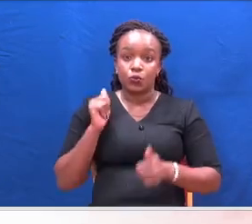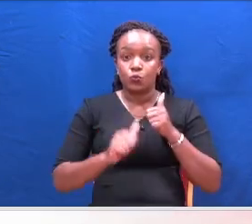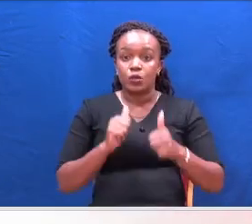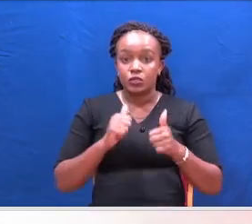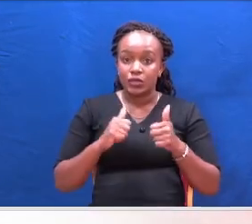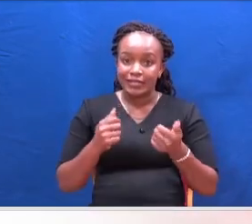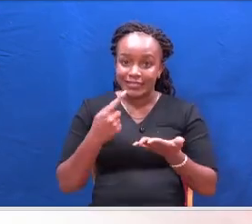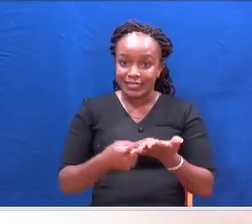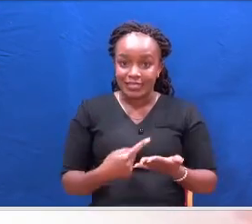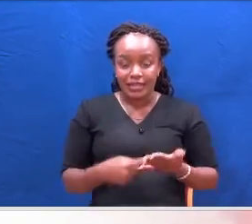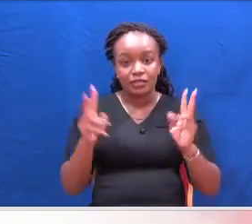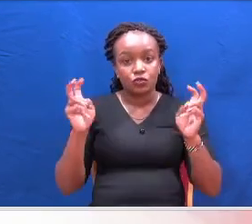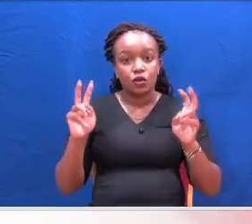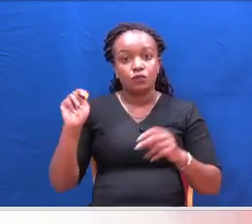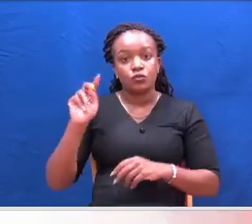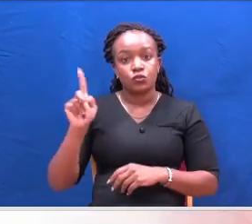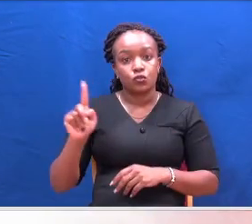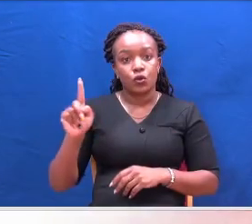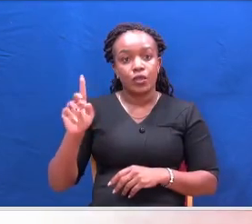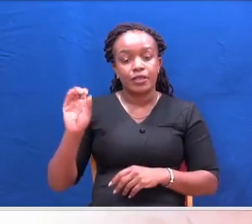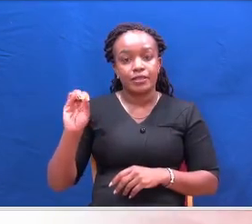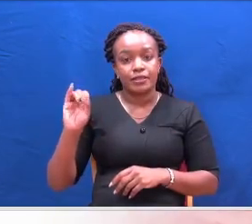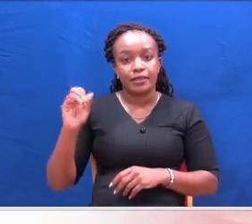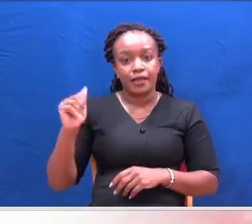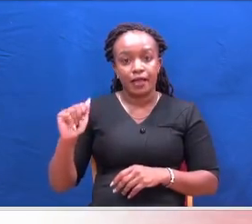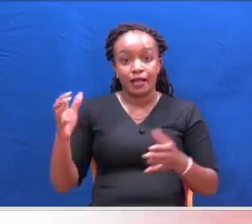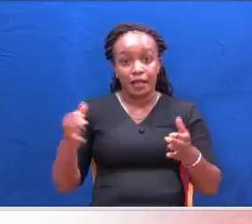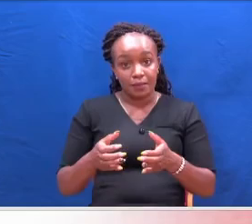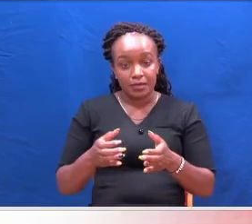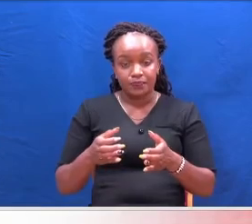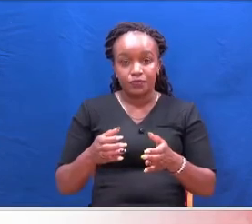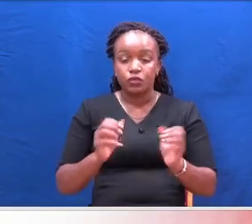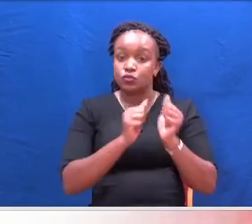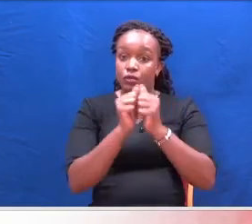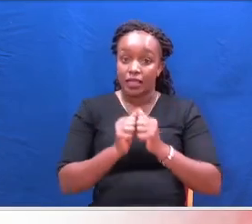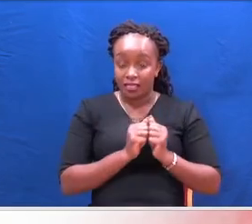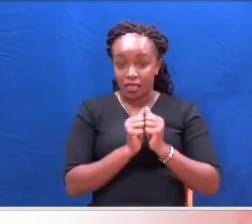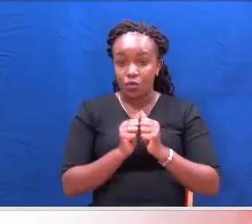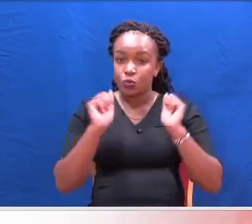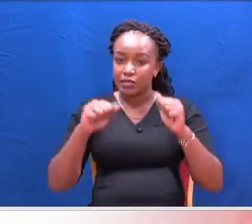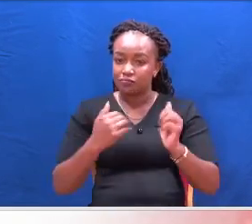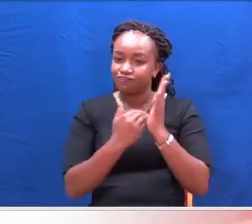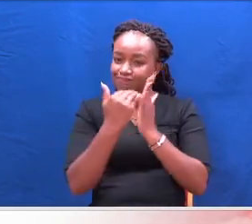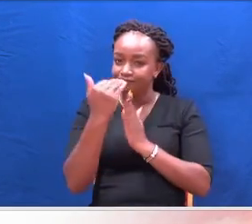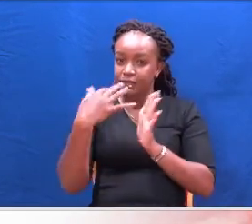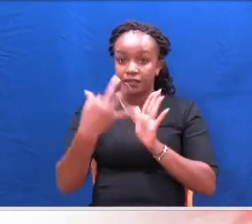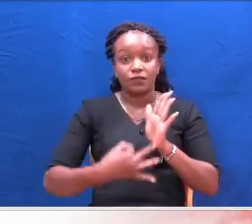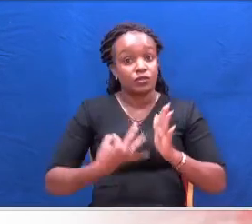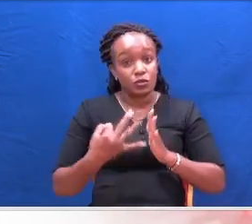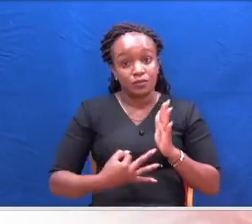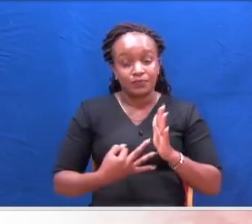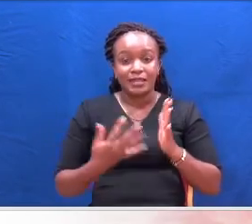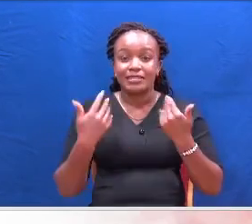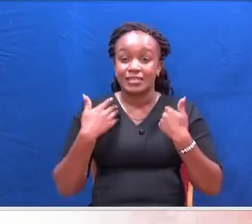Together, we can take this company to where it should be. It has been a journey, ladies and gentlemen. We are midway. We